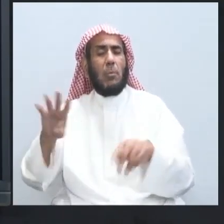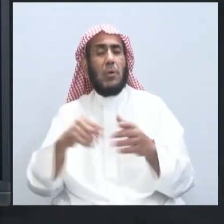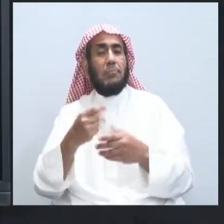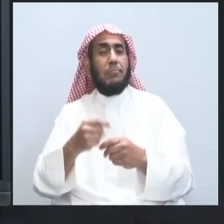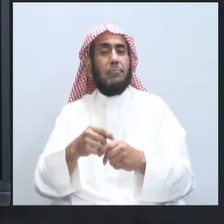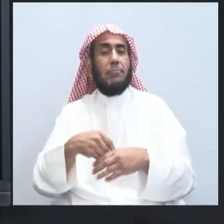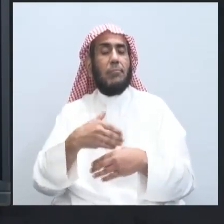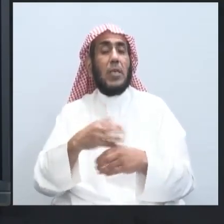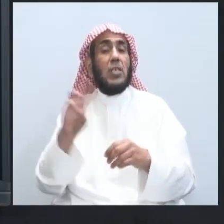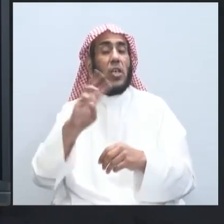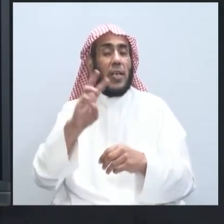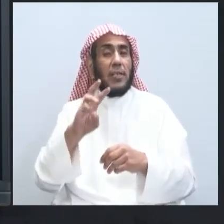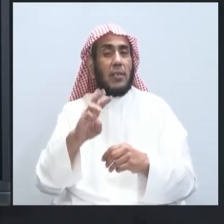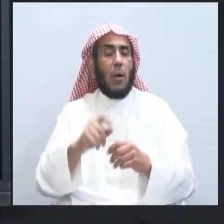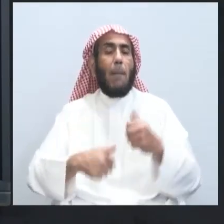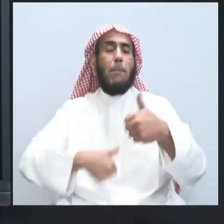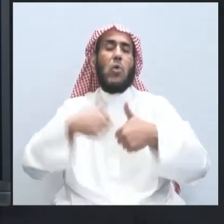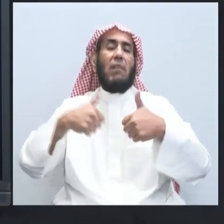ايضا شركات